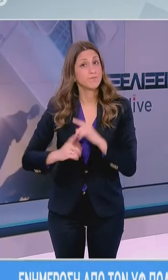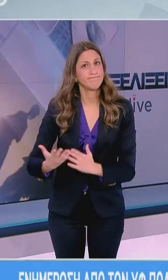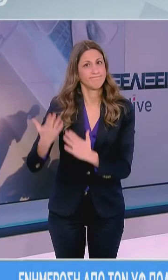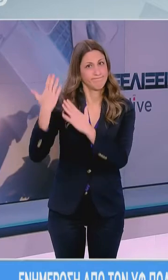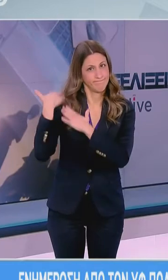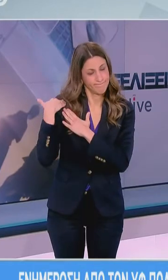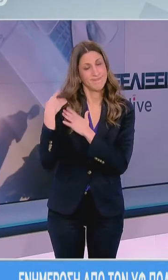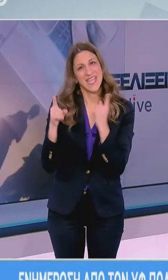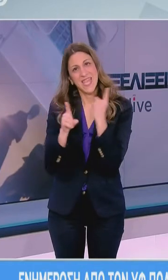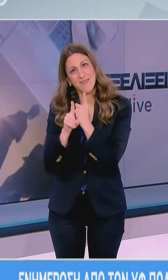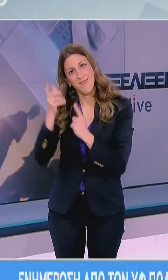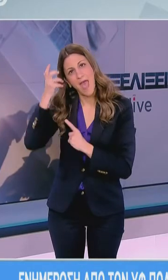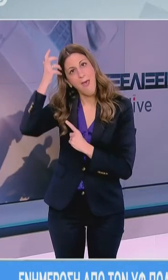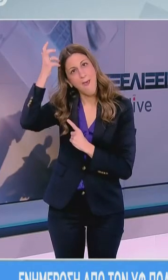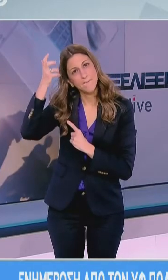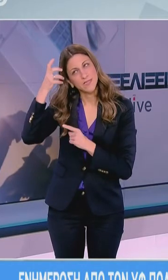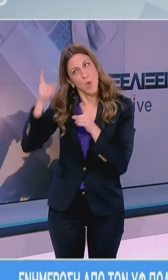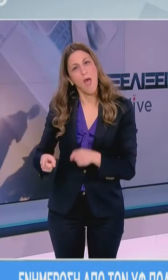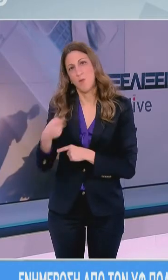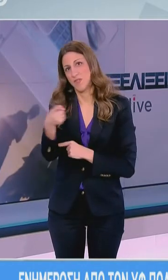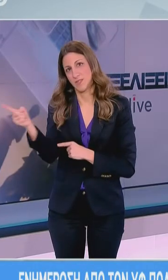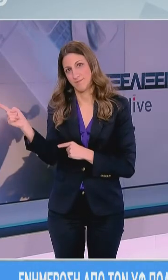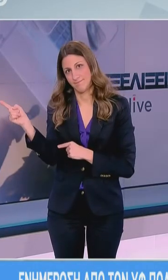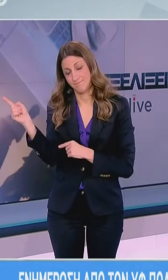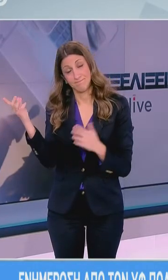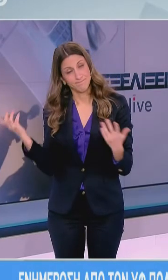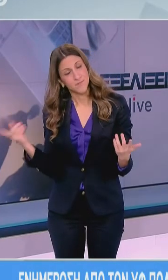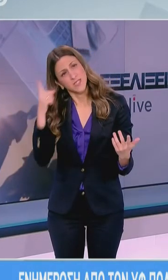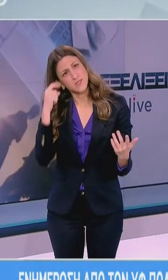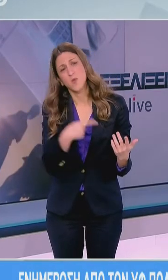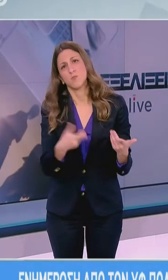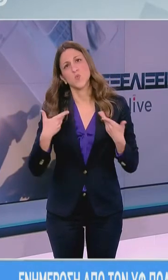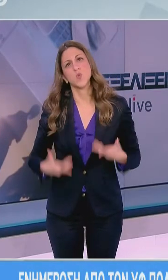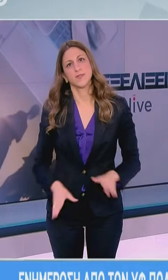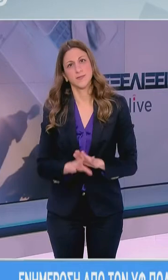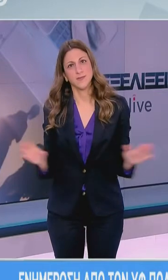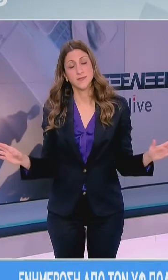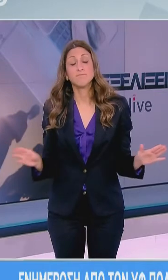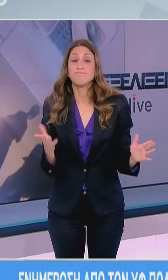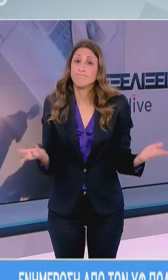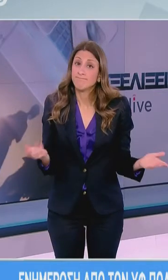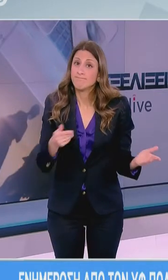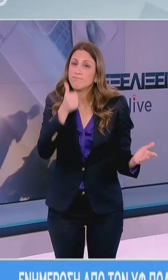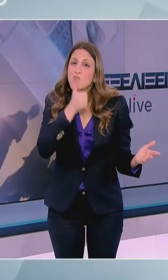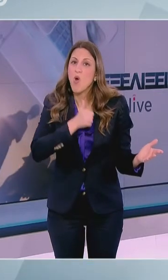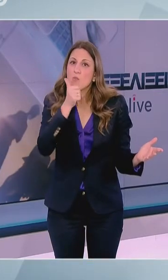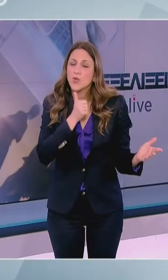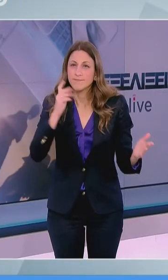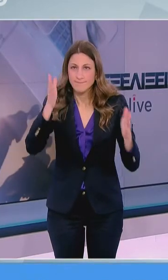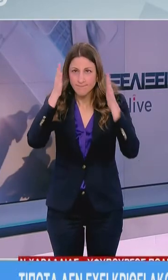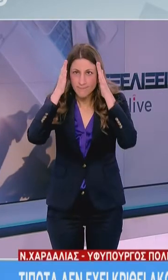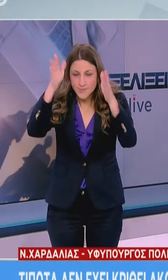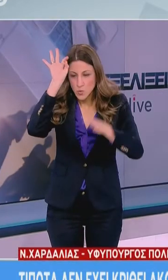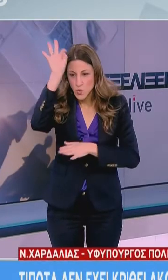έχουν ειδικοί επιστήμονες. Αντιλαμβάνομαι ότι έχουμε αρχίσει να κουραζόμαστε. Αλλά χρειάζεται υπομονή και χρειάζεται επιμονή στο